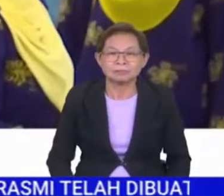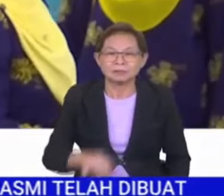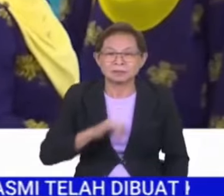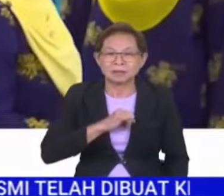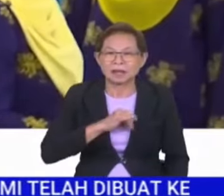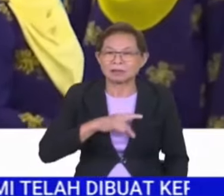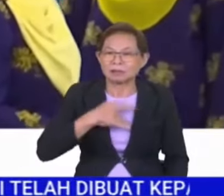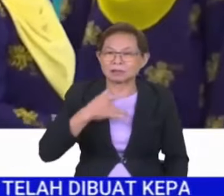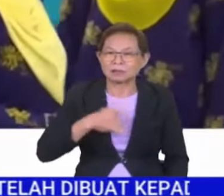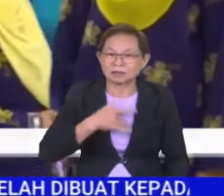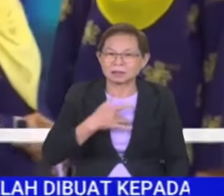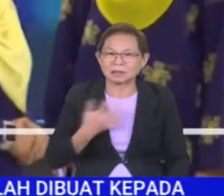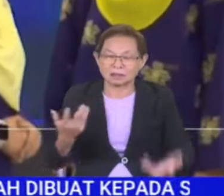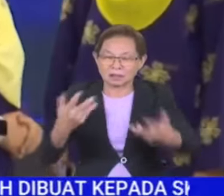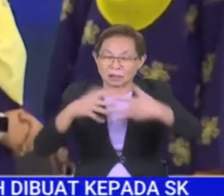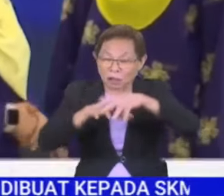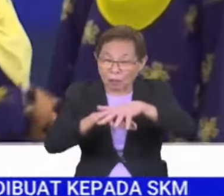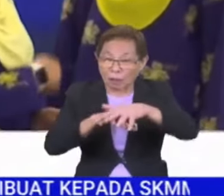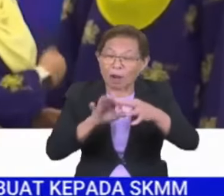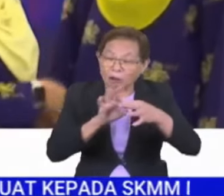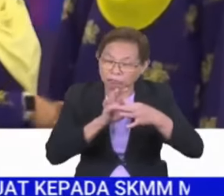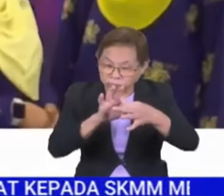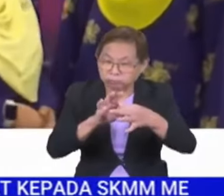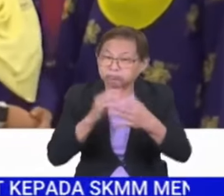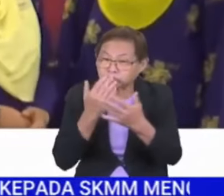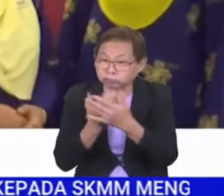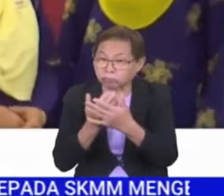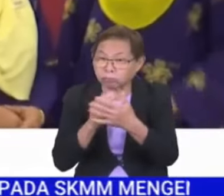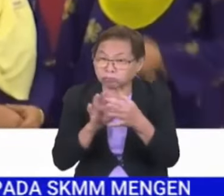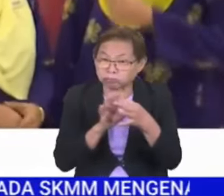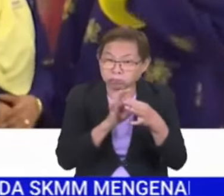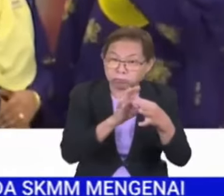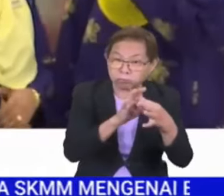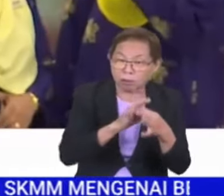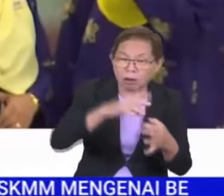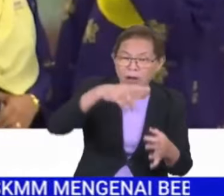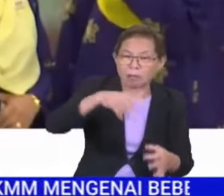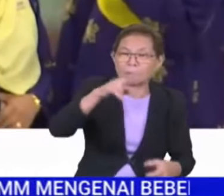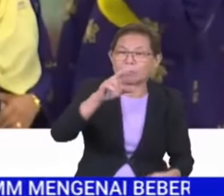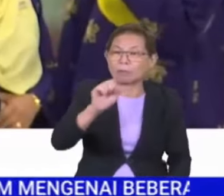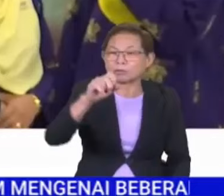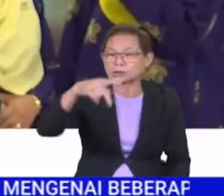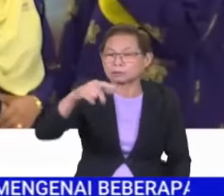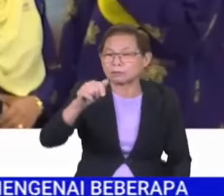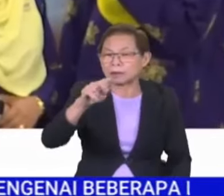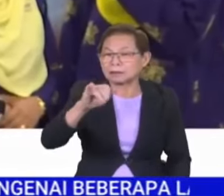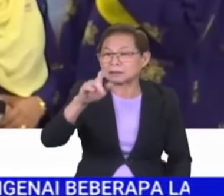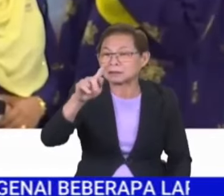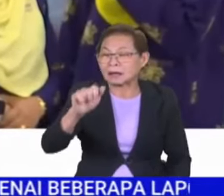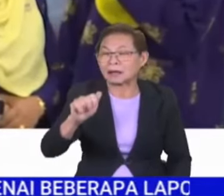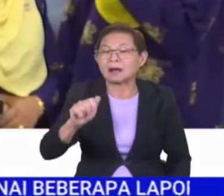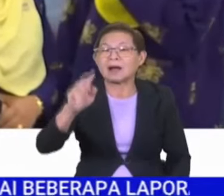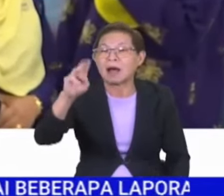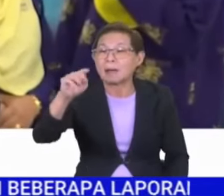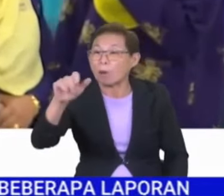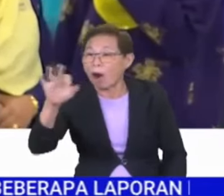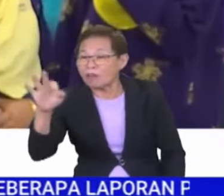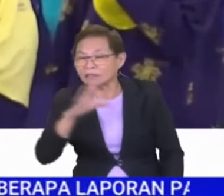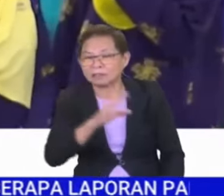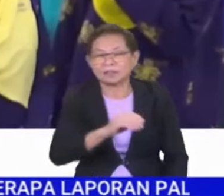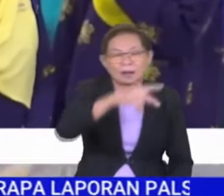Saya merasakan kolaborasi atau kerjasama baik ini di antara Puspanita Kementerian Kewangan dan Puspanita